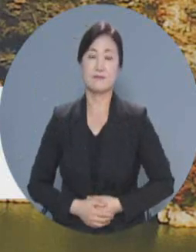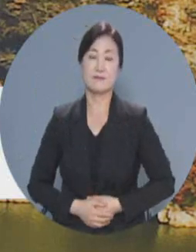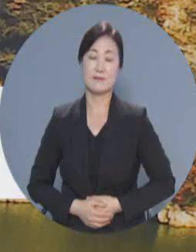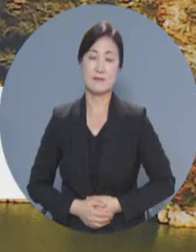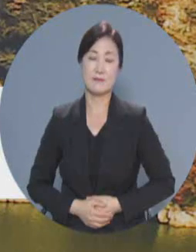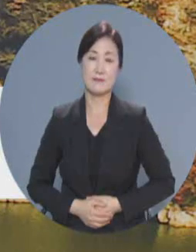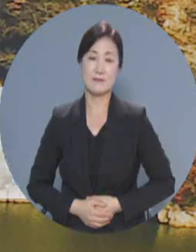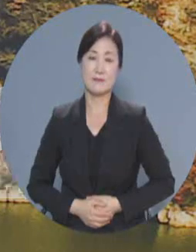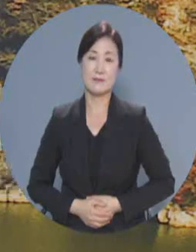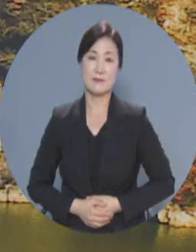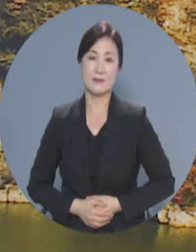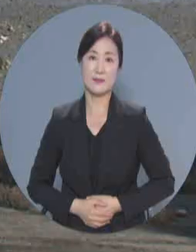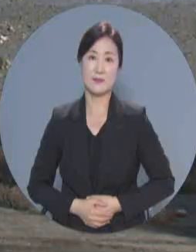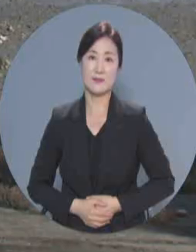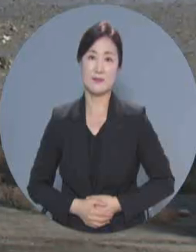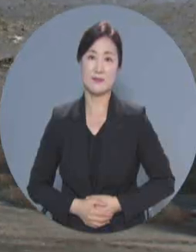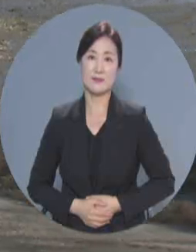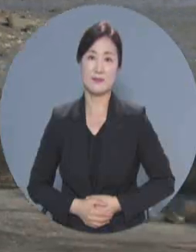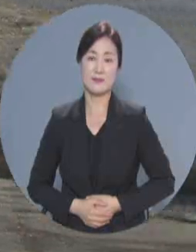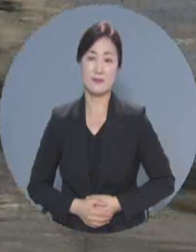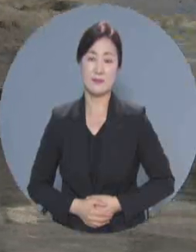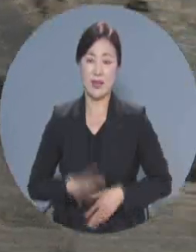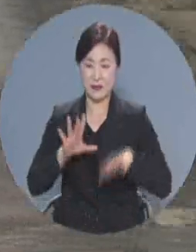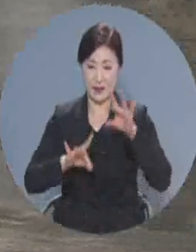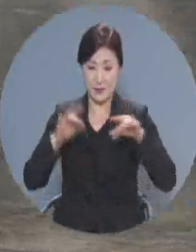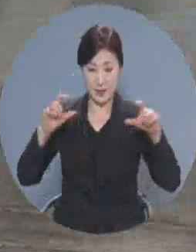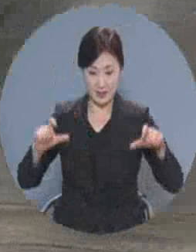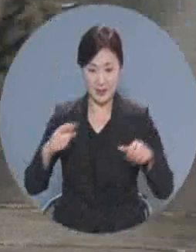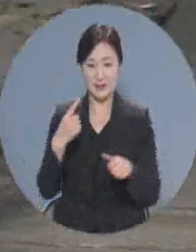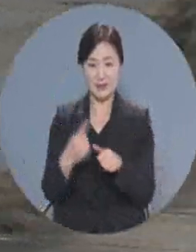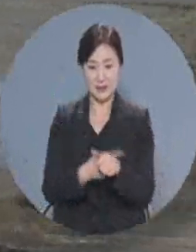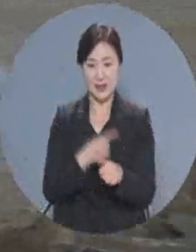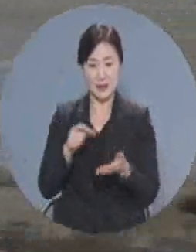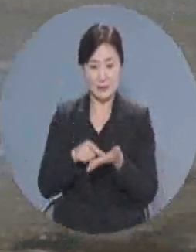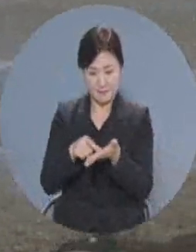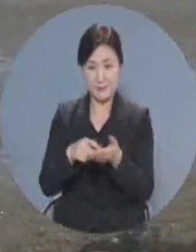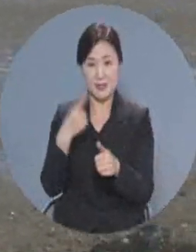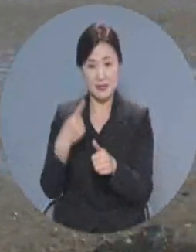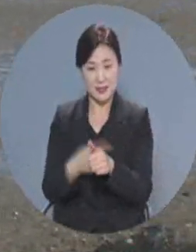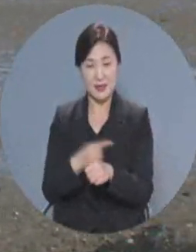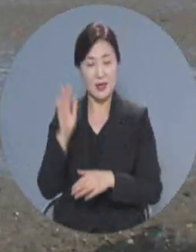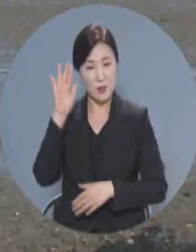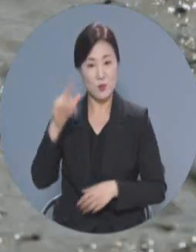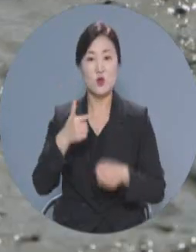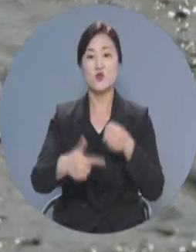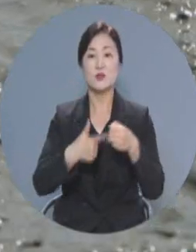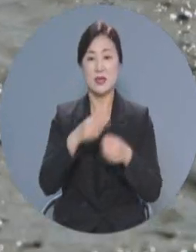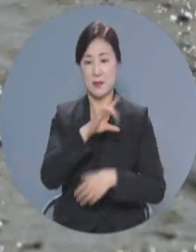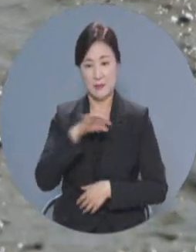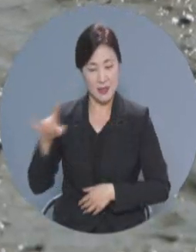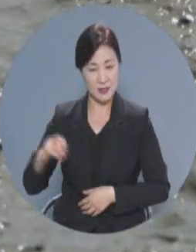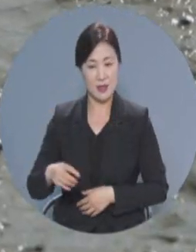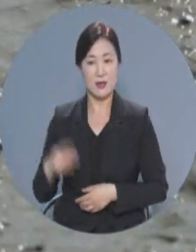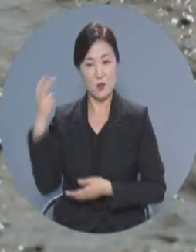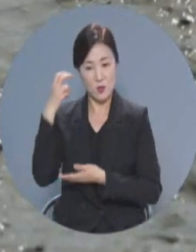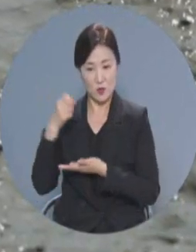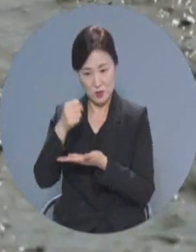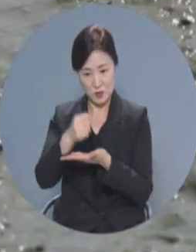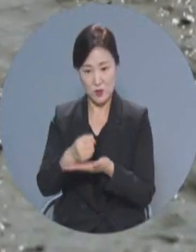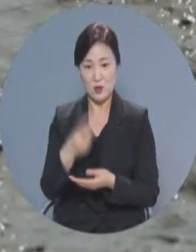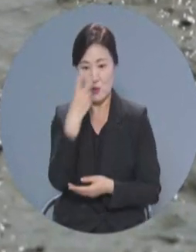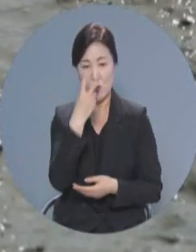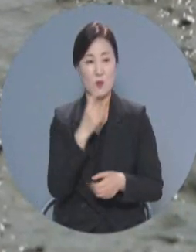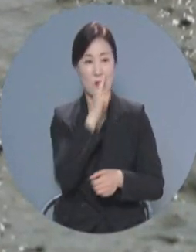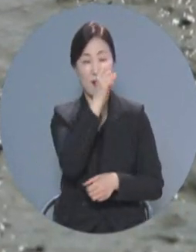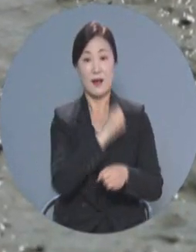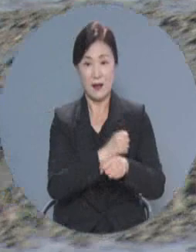기회도 만들고자 합니다. 갯벌이 자연유산으로 등재됨에 따라 앞으로 6년마다 보존 현황을 유네스코 위원회에